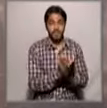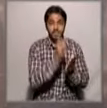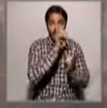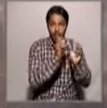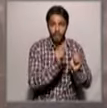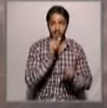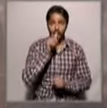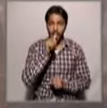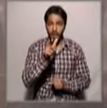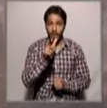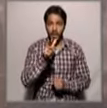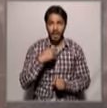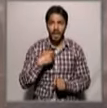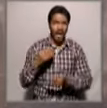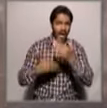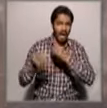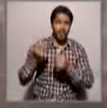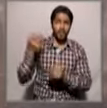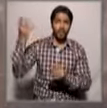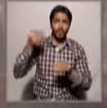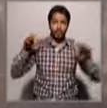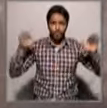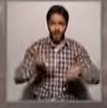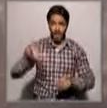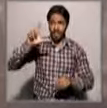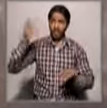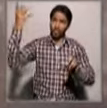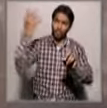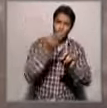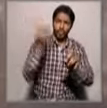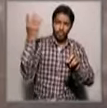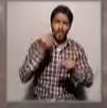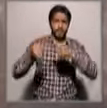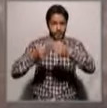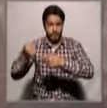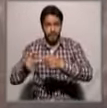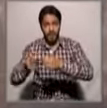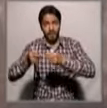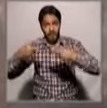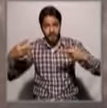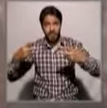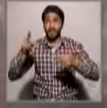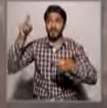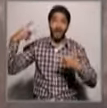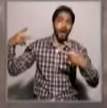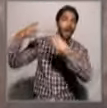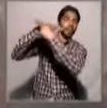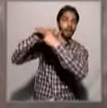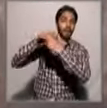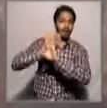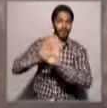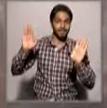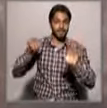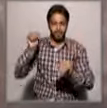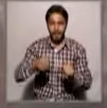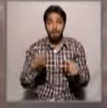أو ترى له. الرؤية الصالحة يراها الرجل أو ترى له، أما وقد مات فإنه لا يرى لنفسه، فبقي أن يرى الناس له خير.